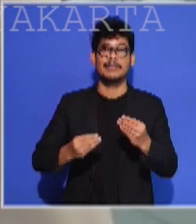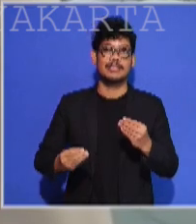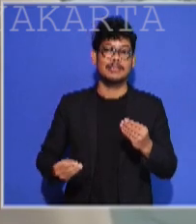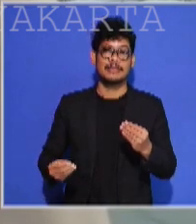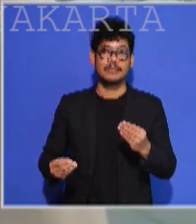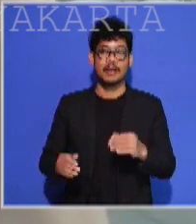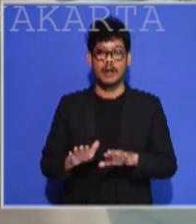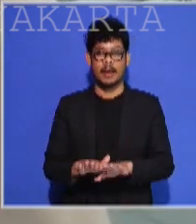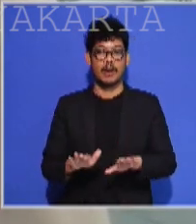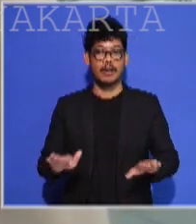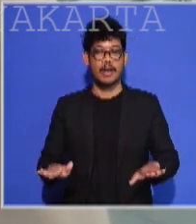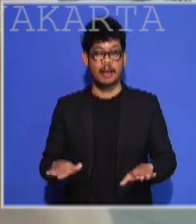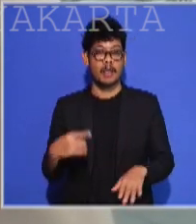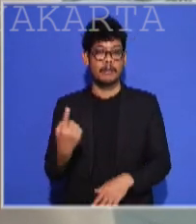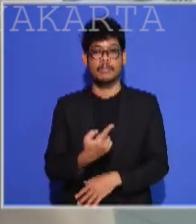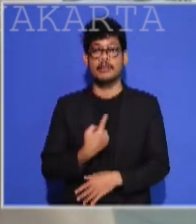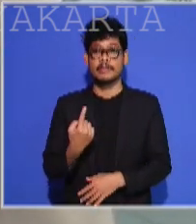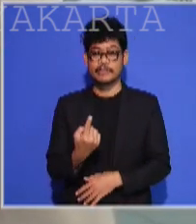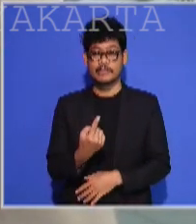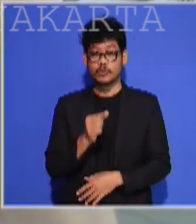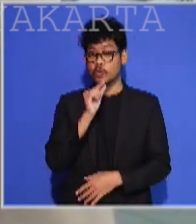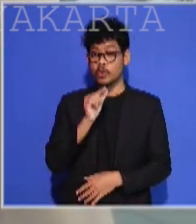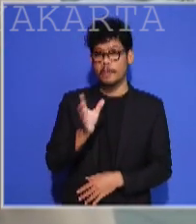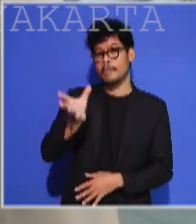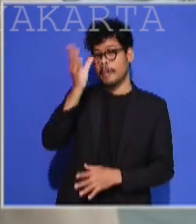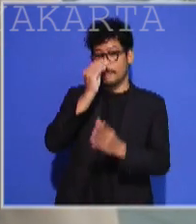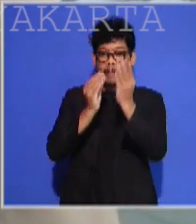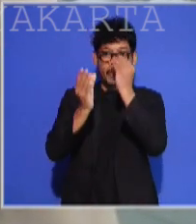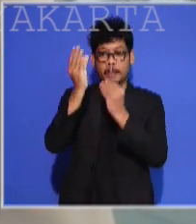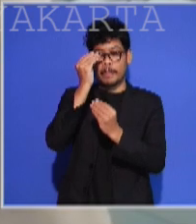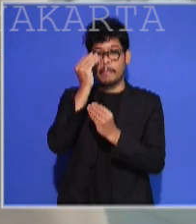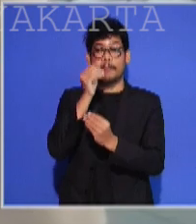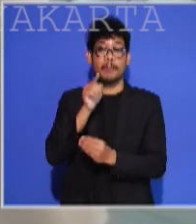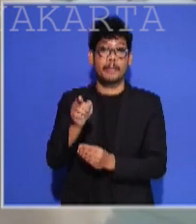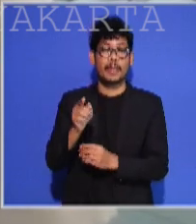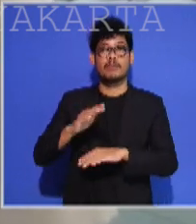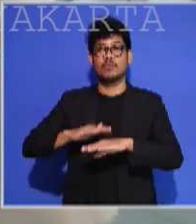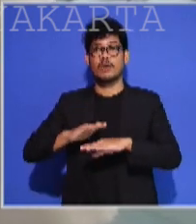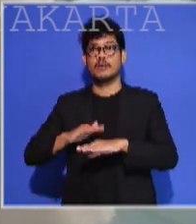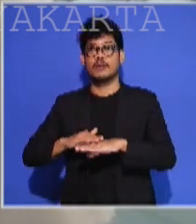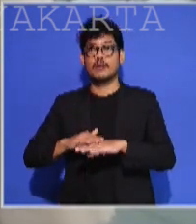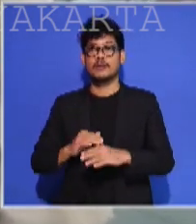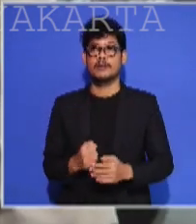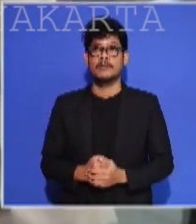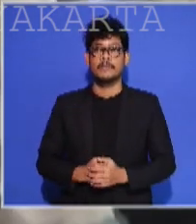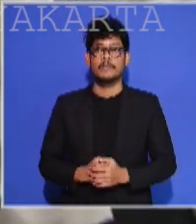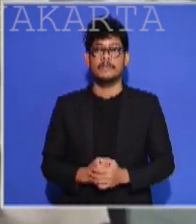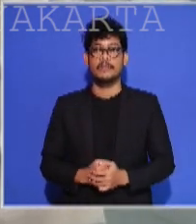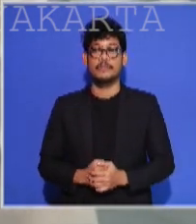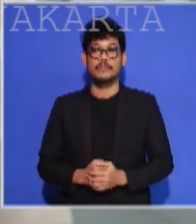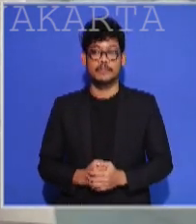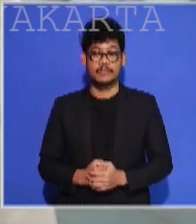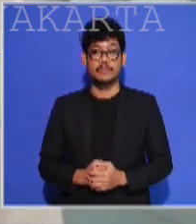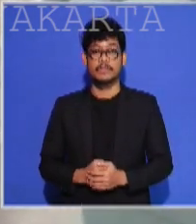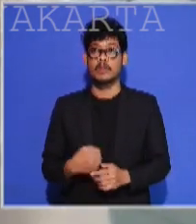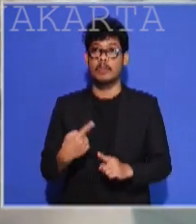anggota geragan pramuka untuk memahami tentang adat istiadat budaya Jogja ee dalam arti luas